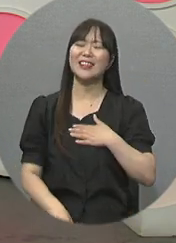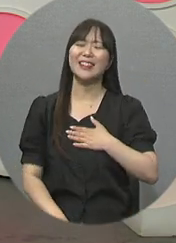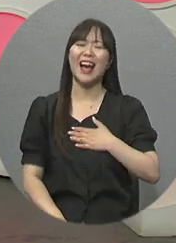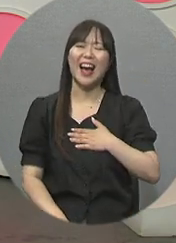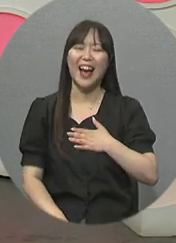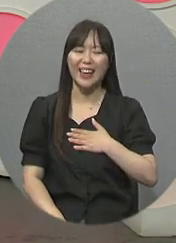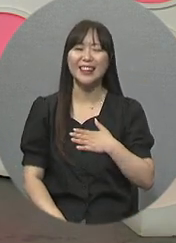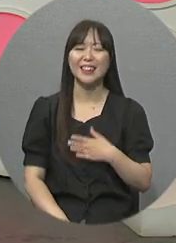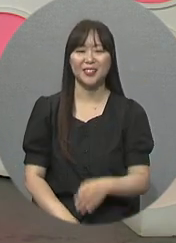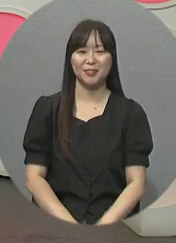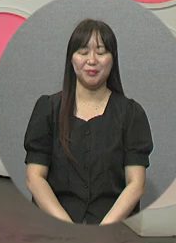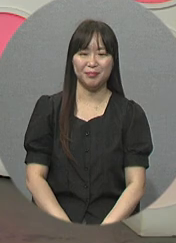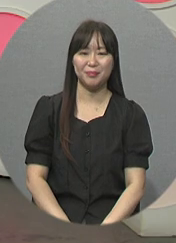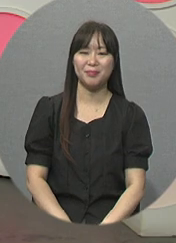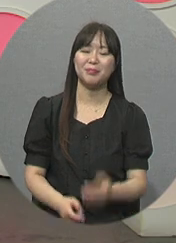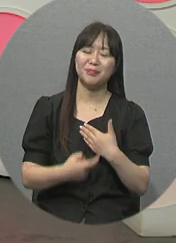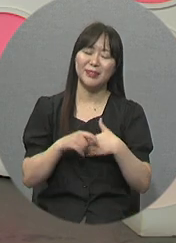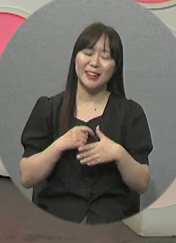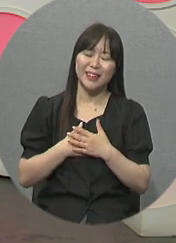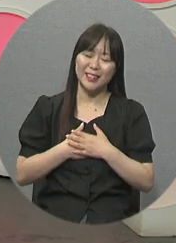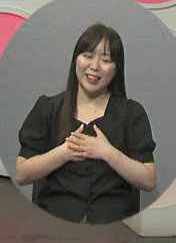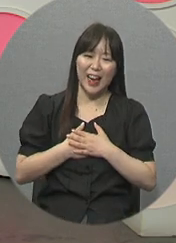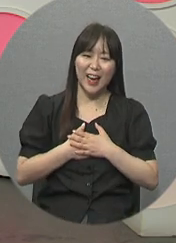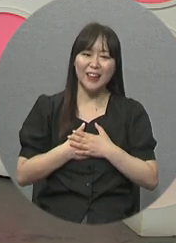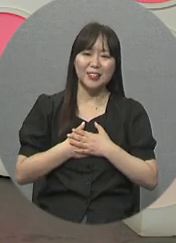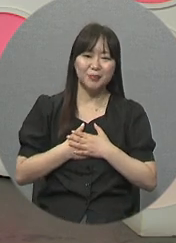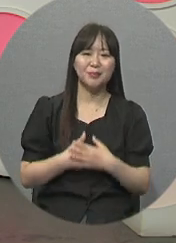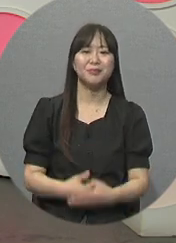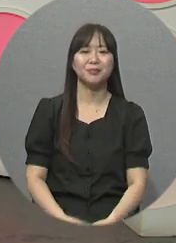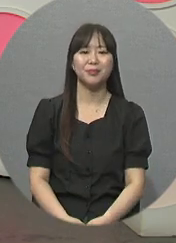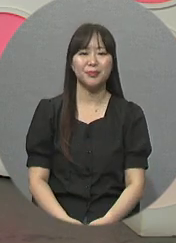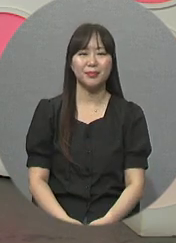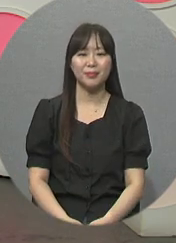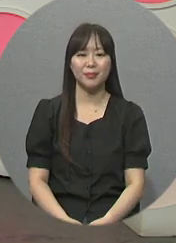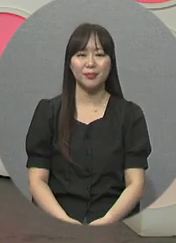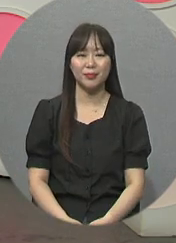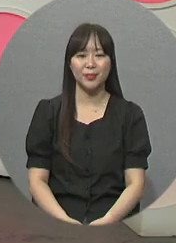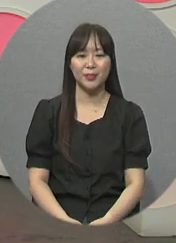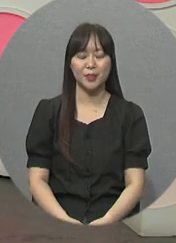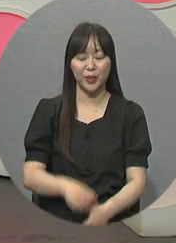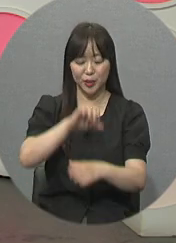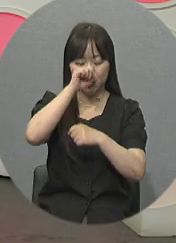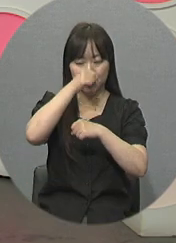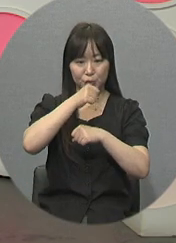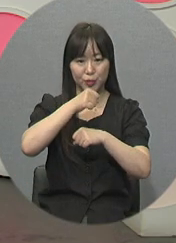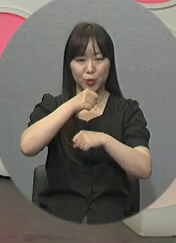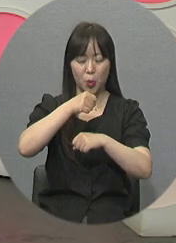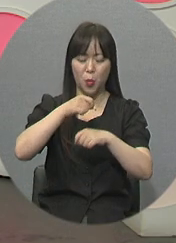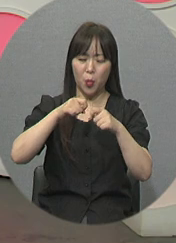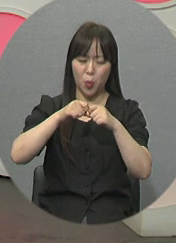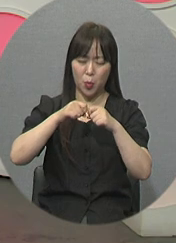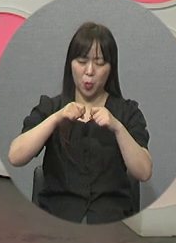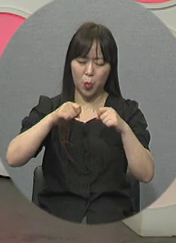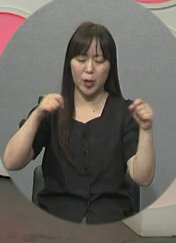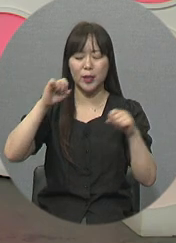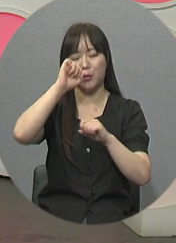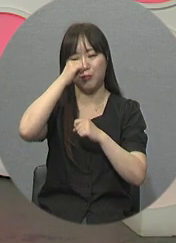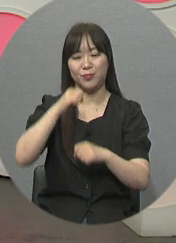아니라 짠할 것 마음이 같은. 마음이 짠한. 그럴 것 같아요. 오래된 구두라는